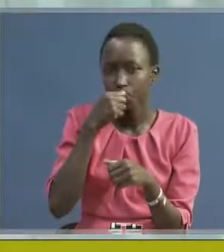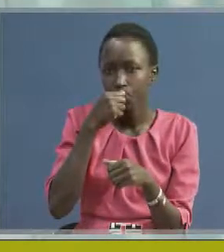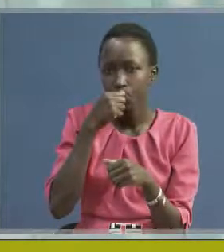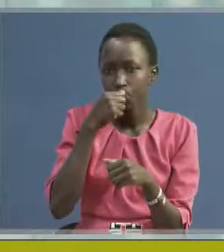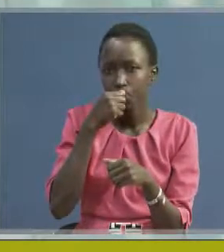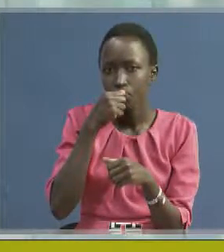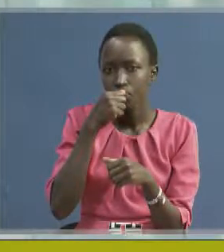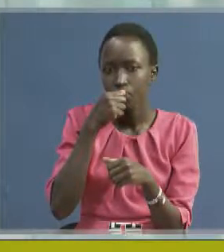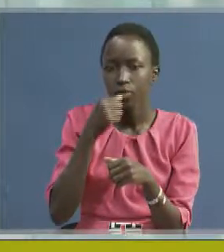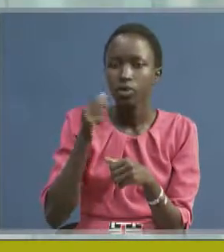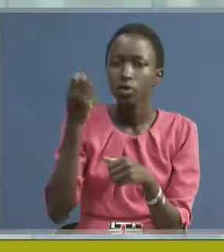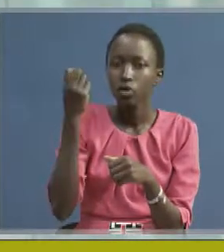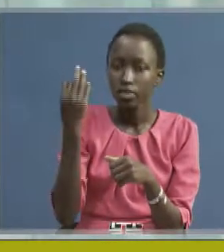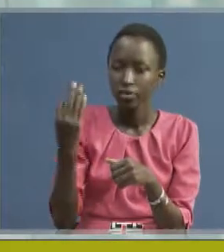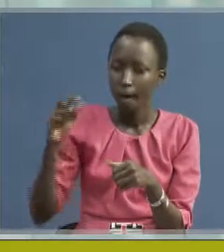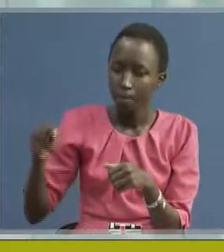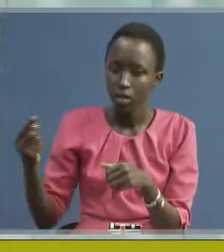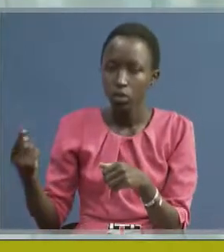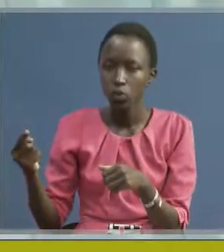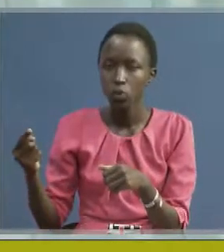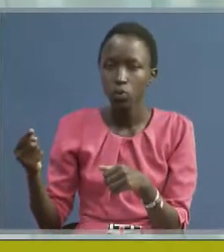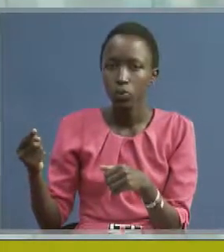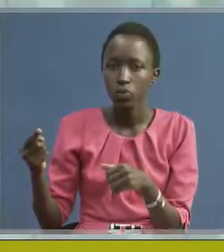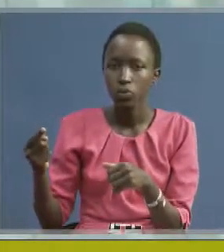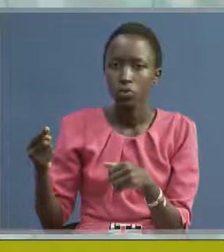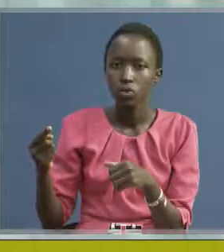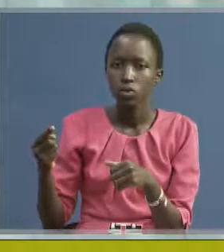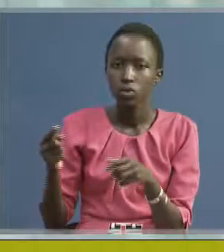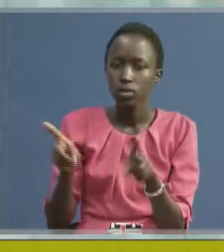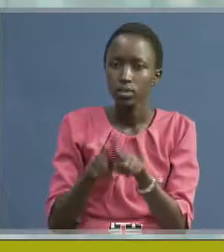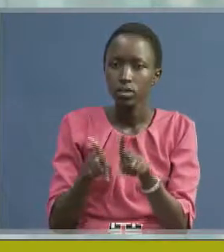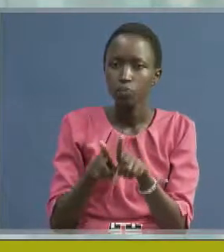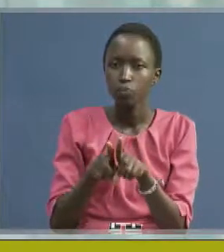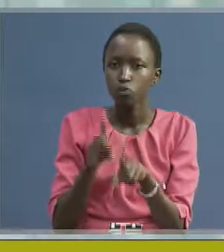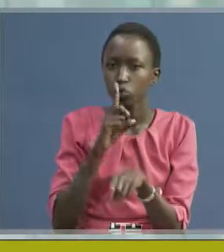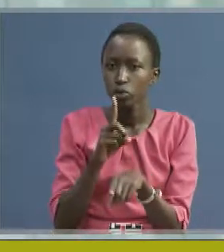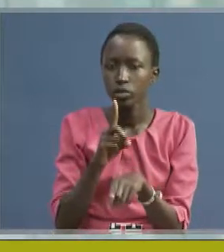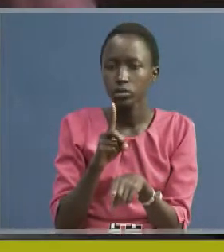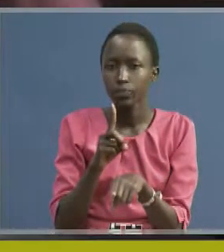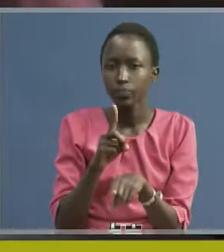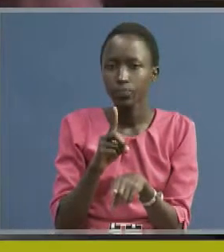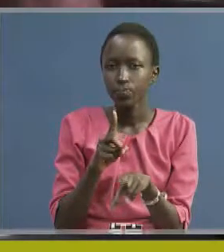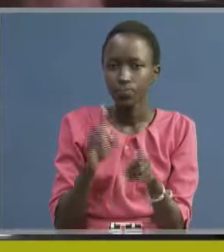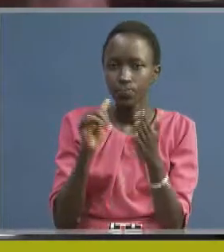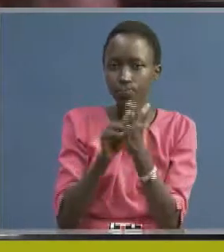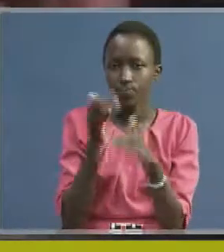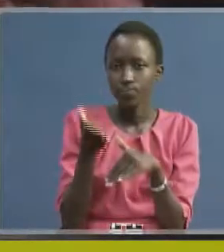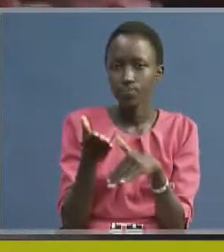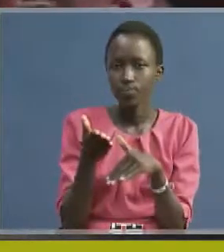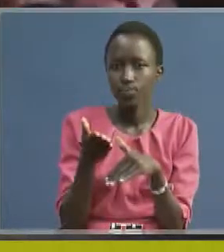dhamana ya shilingi milioni tatu na mdhamanio kiwango sawa na hicho. Kidero